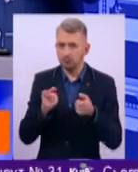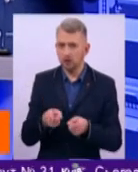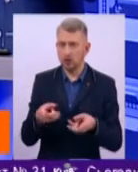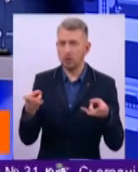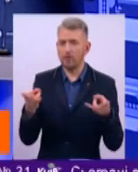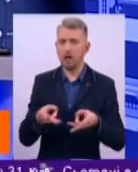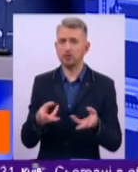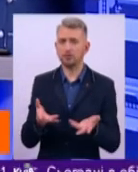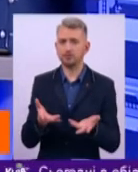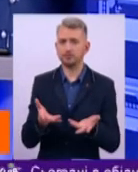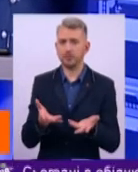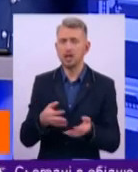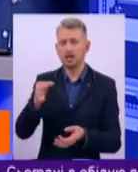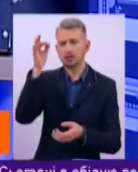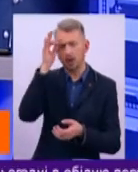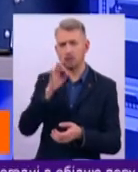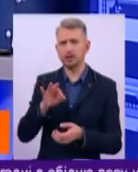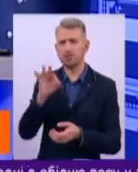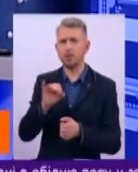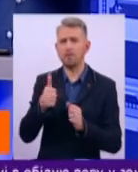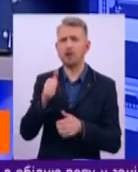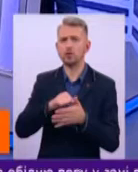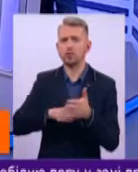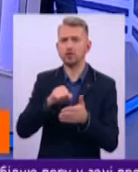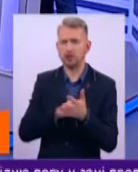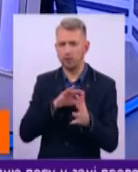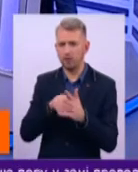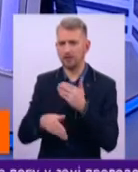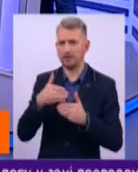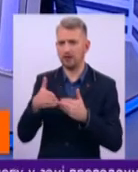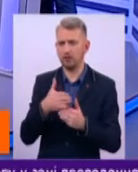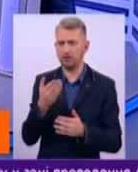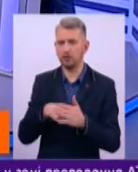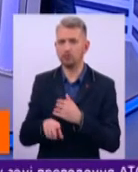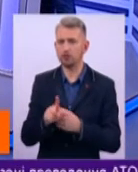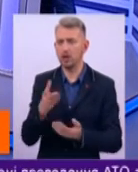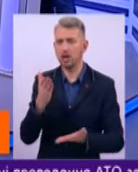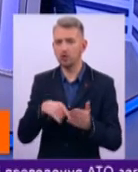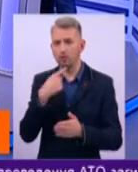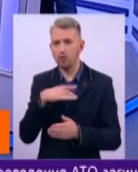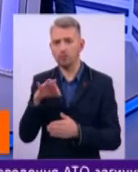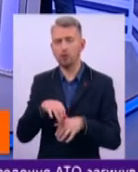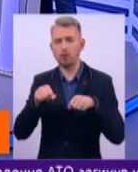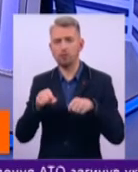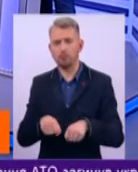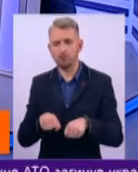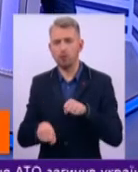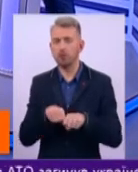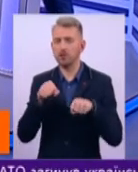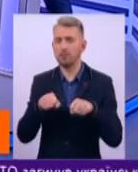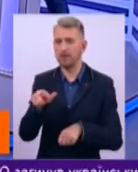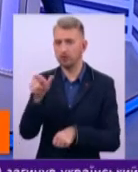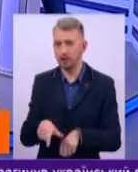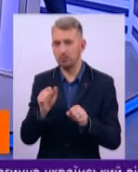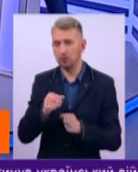варто згадувати про першу причину введення санкцій, тому що ось якщо говоримо про права порушення прав людини,